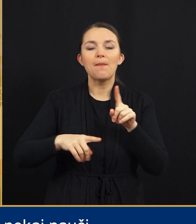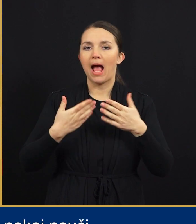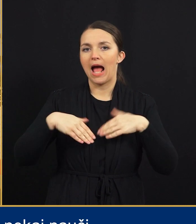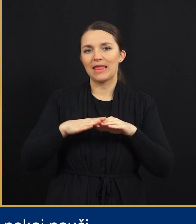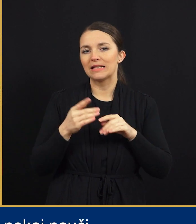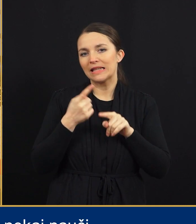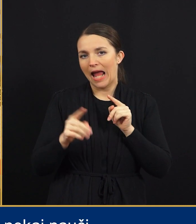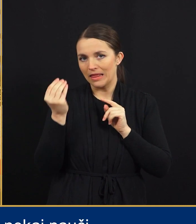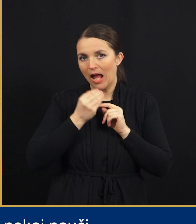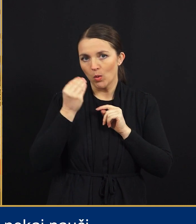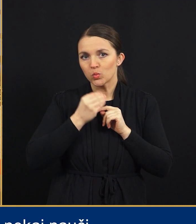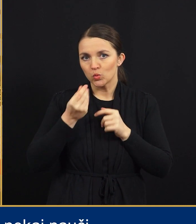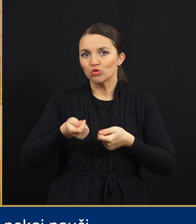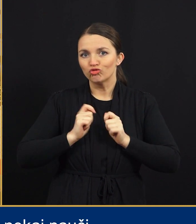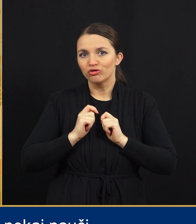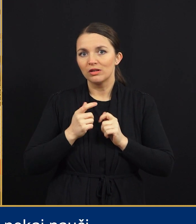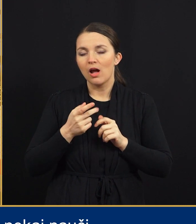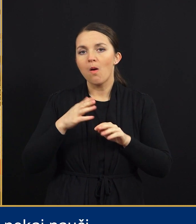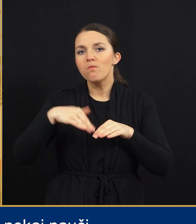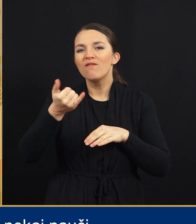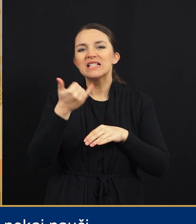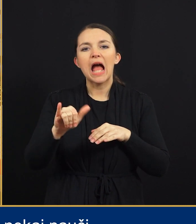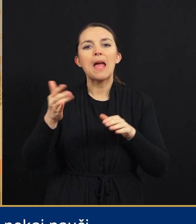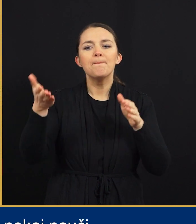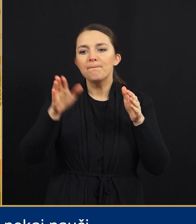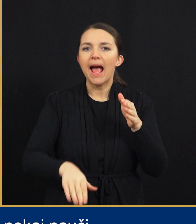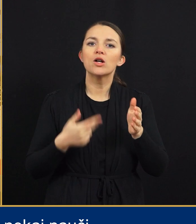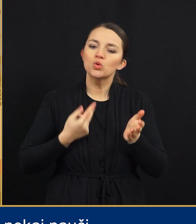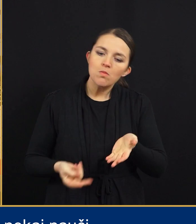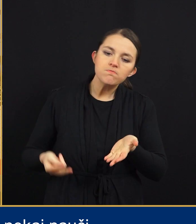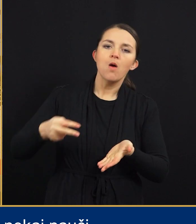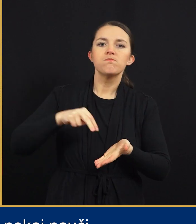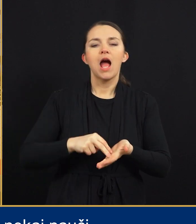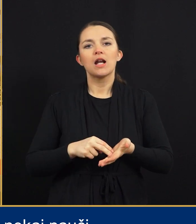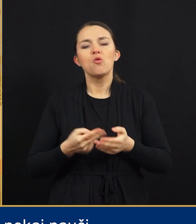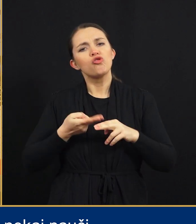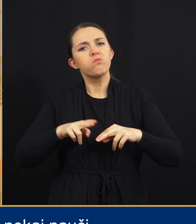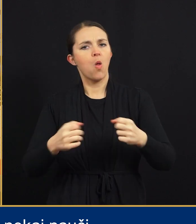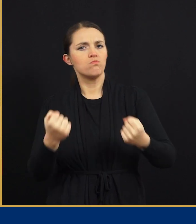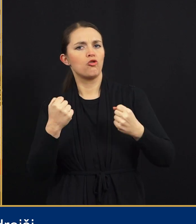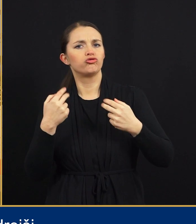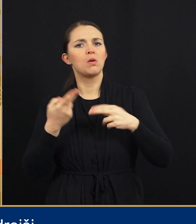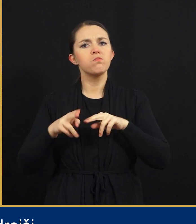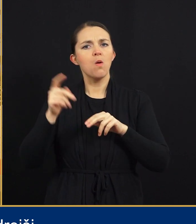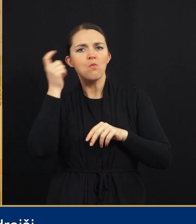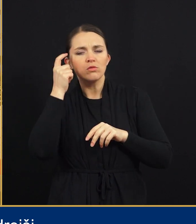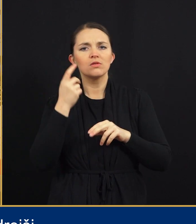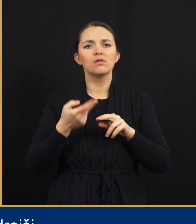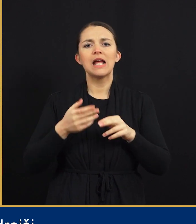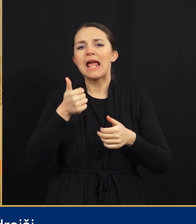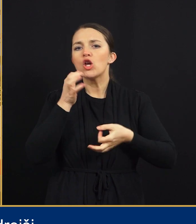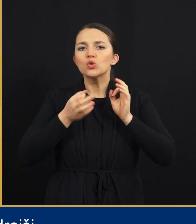V življenju vsaka napaka nas nekaj nauči. Po vsakem padcu se poberemo, se vrnemo